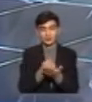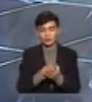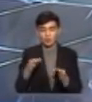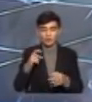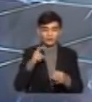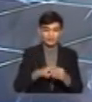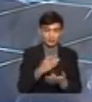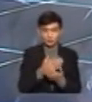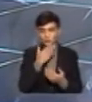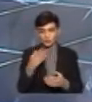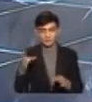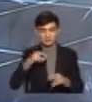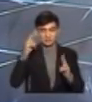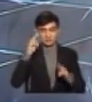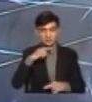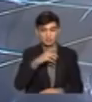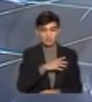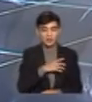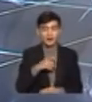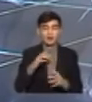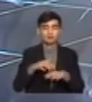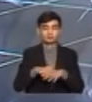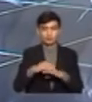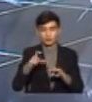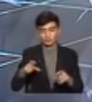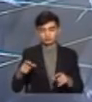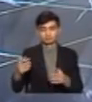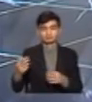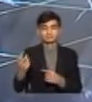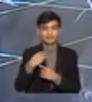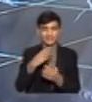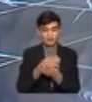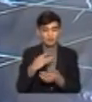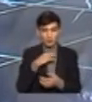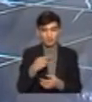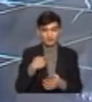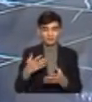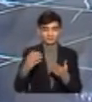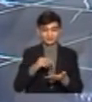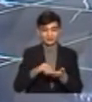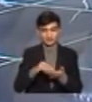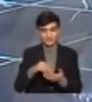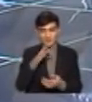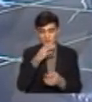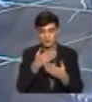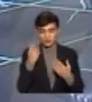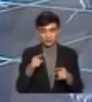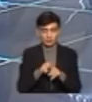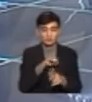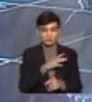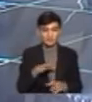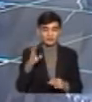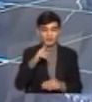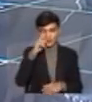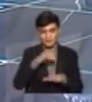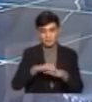нақты білмейді. Ал келген халықты қабылдап үлгере алмай жатырмыз деген әкімдіктегілер атаулы әлеуметтік көмекке өтініштерді